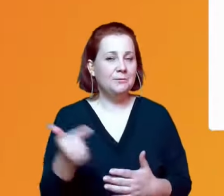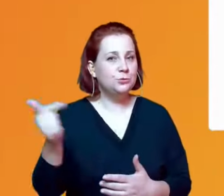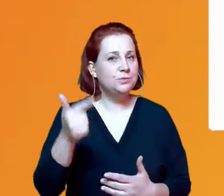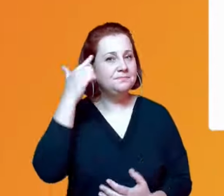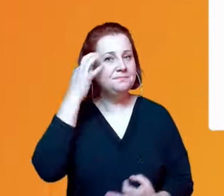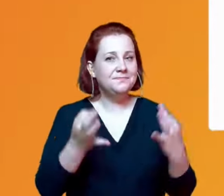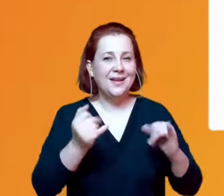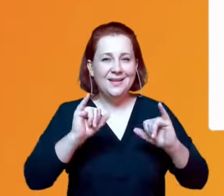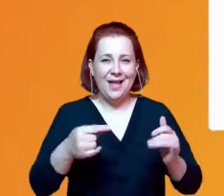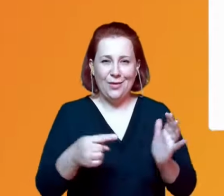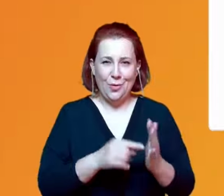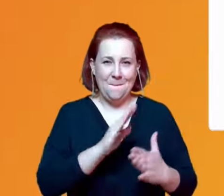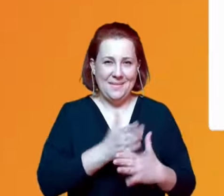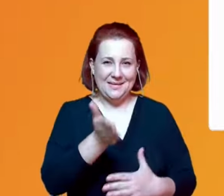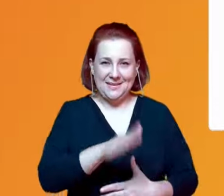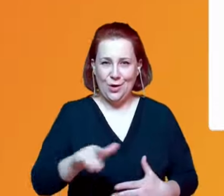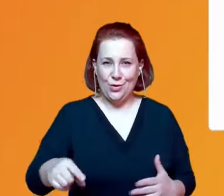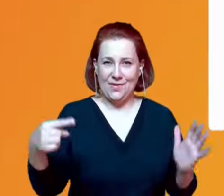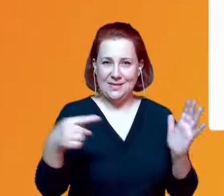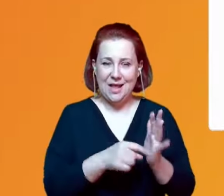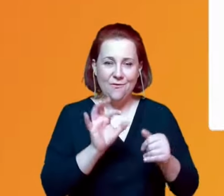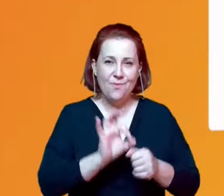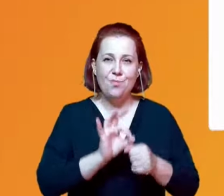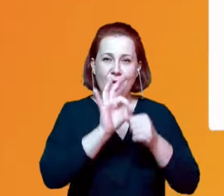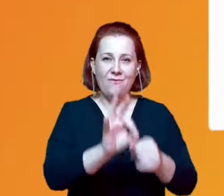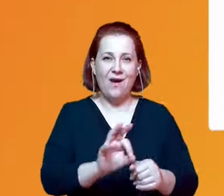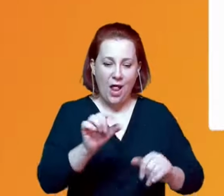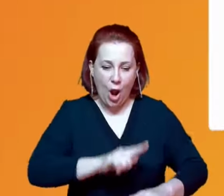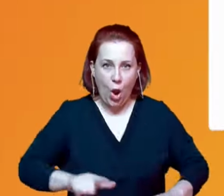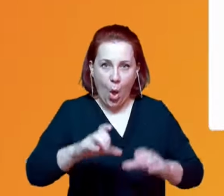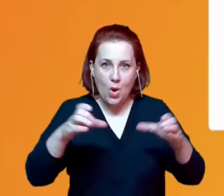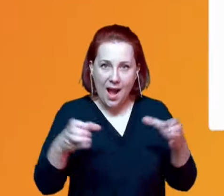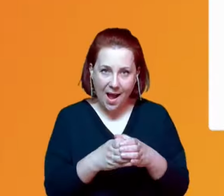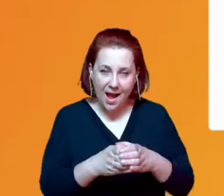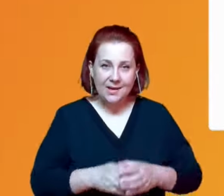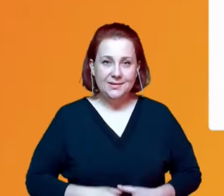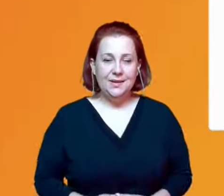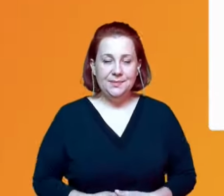międzynarodowe cele wdrażać na poziomie lokalnej.